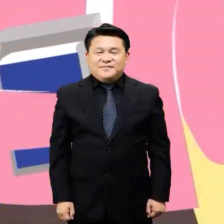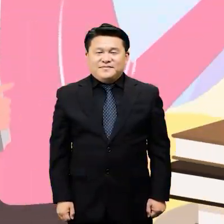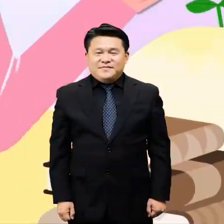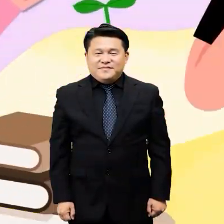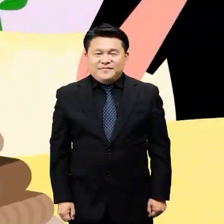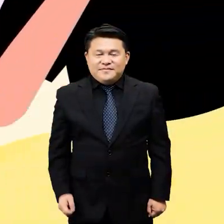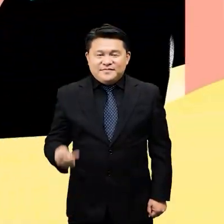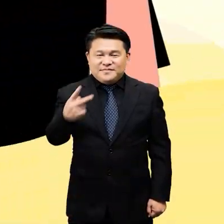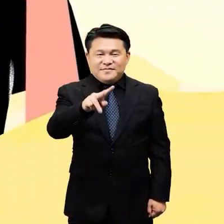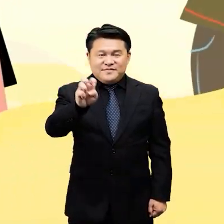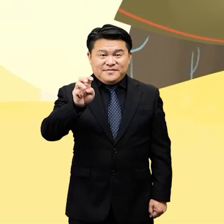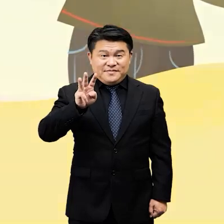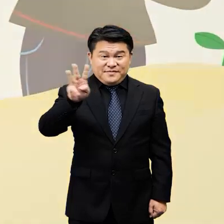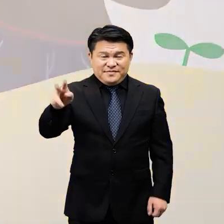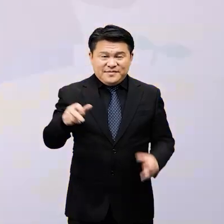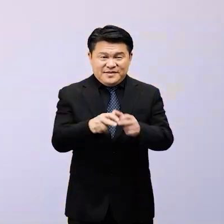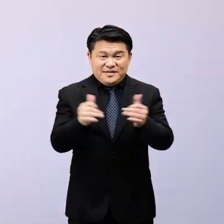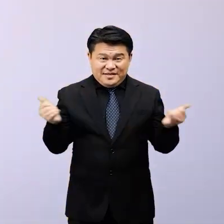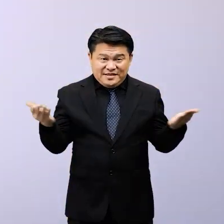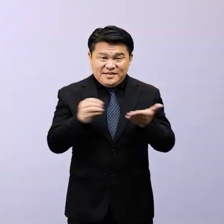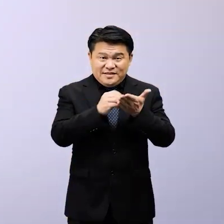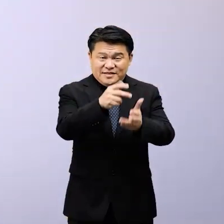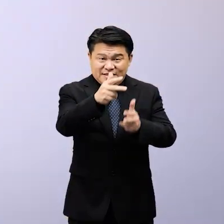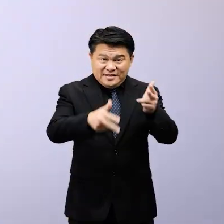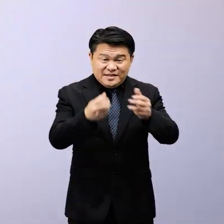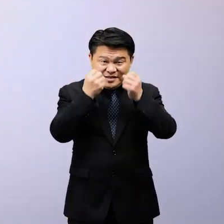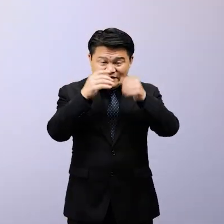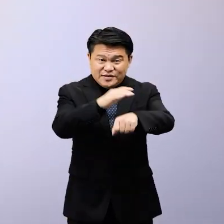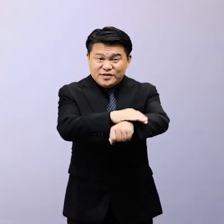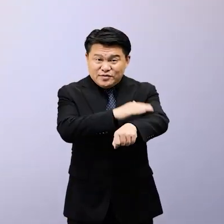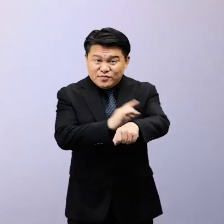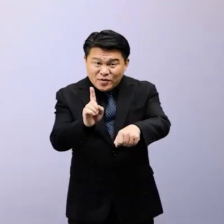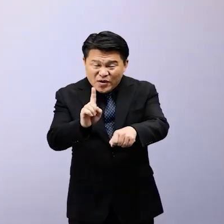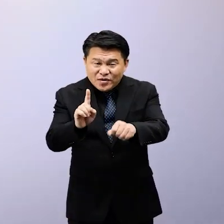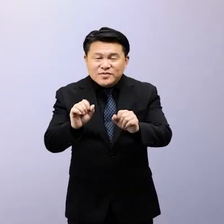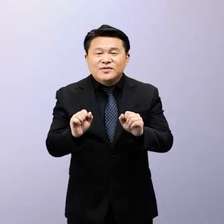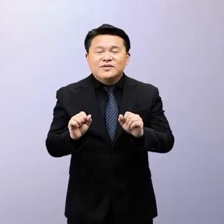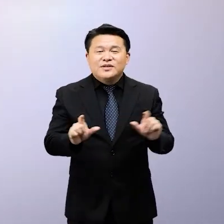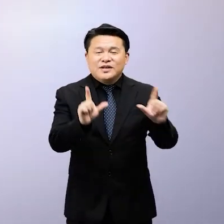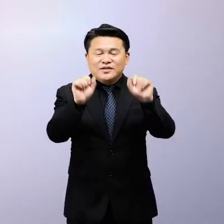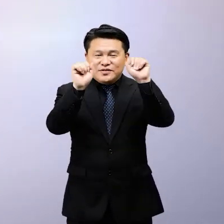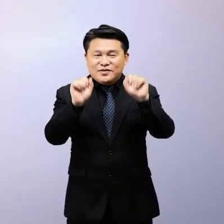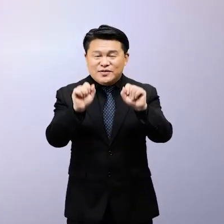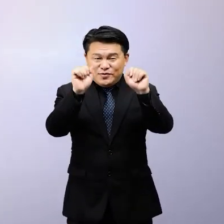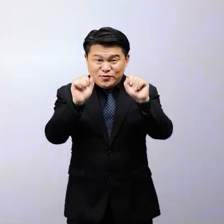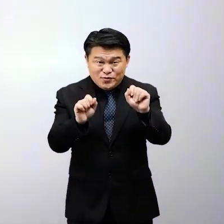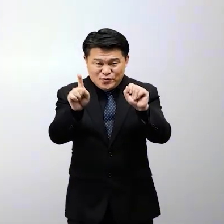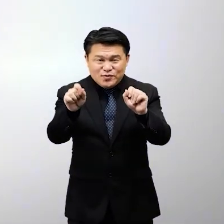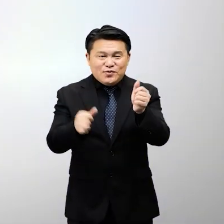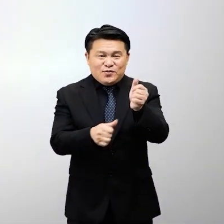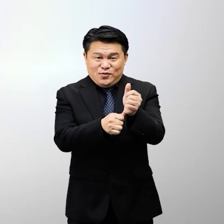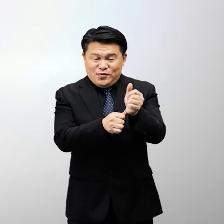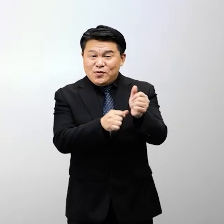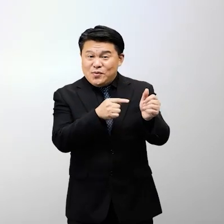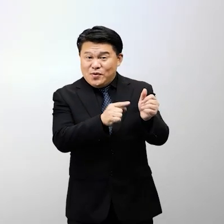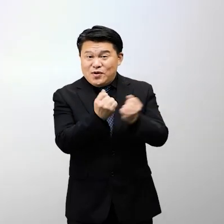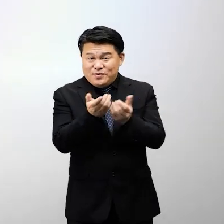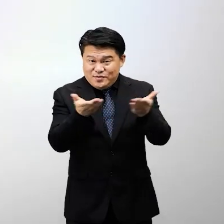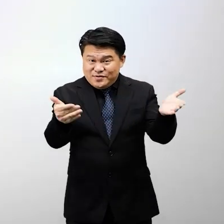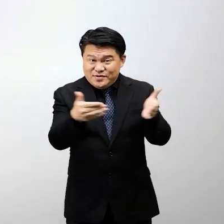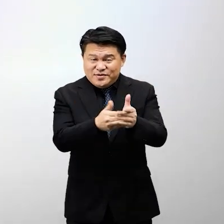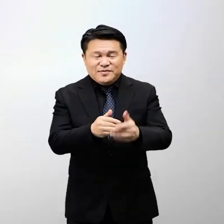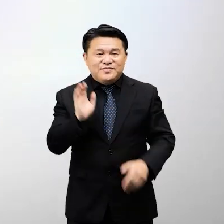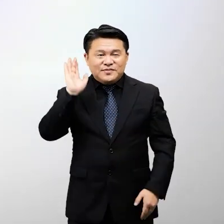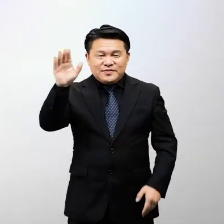이상으로 2023년 장애인 일자리 사업 신규 직무인 생활체육 보조코치 직무 안내를 마치며